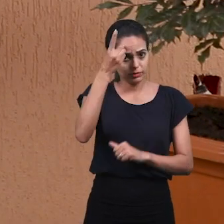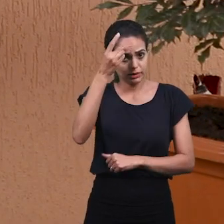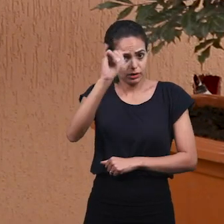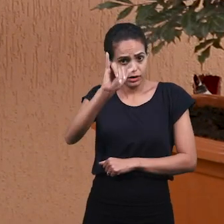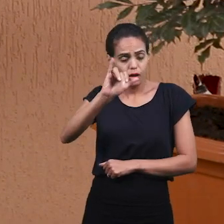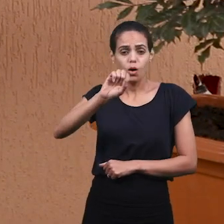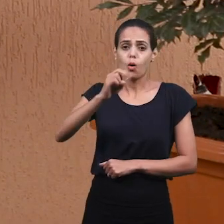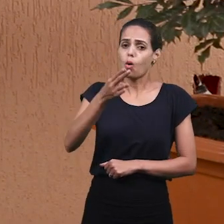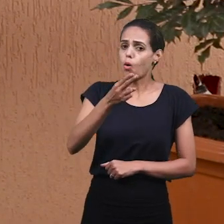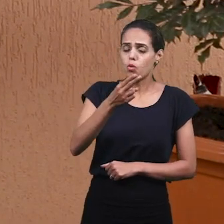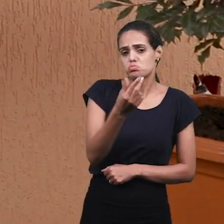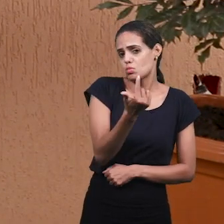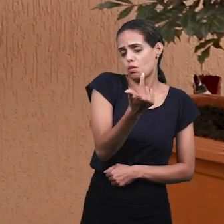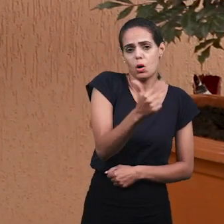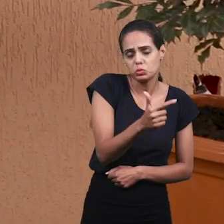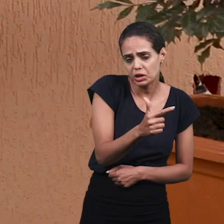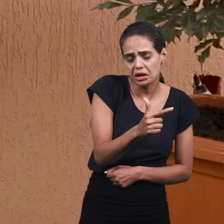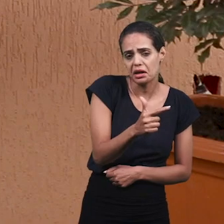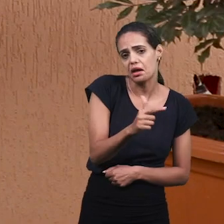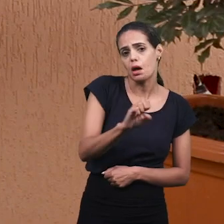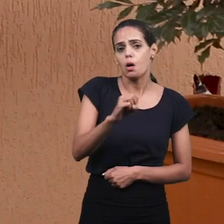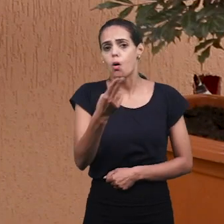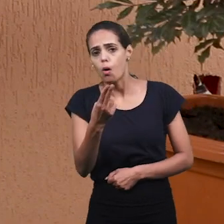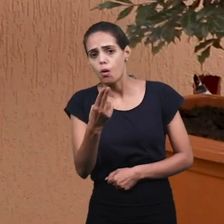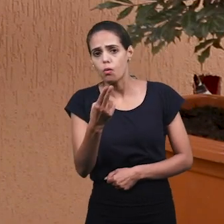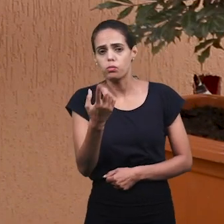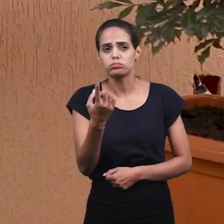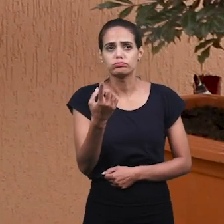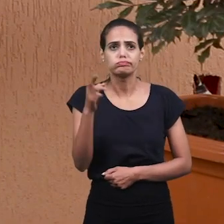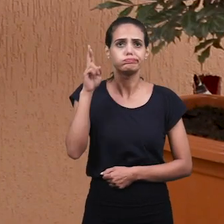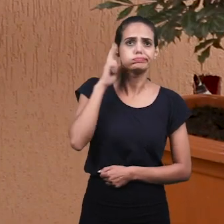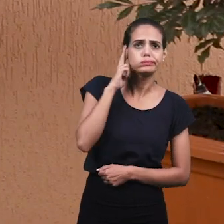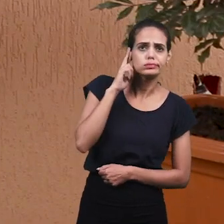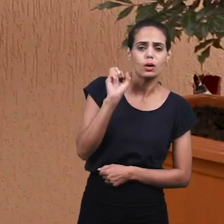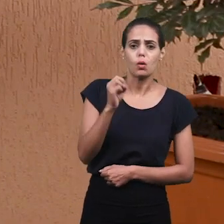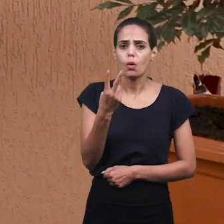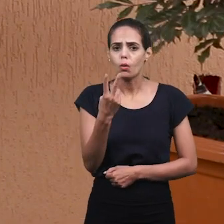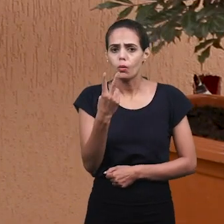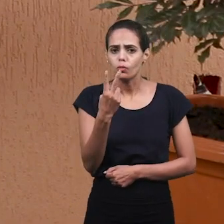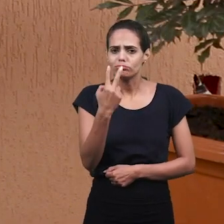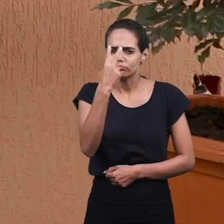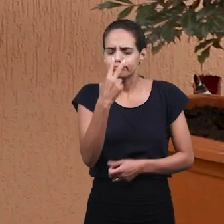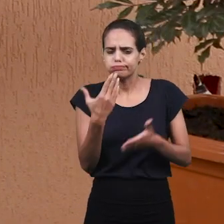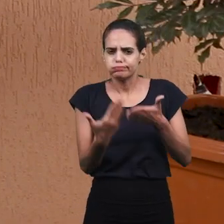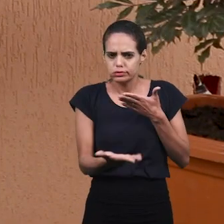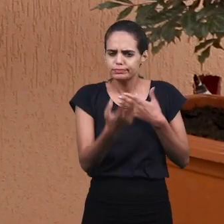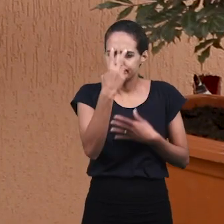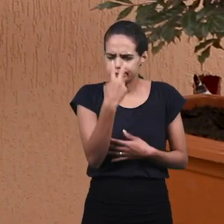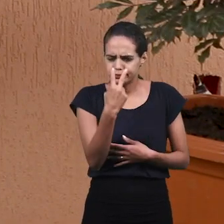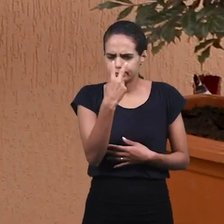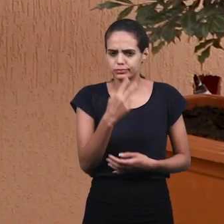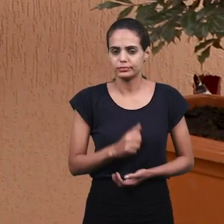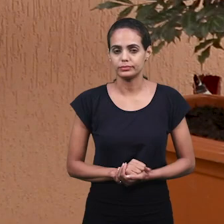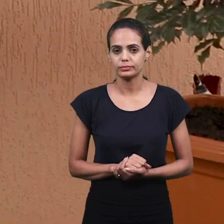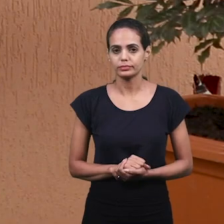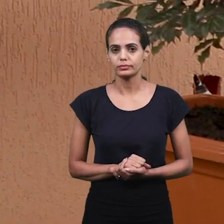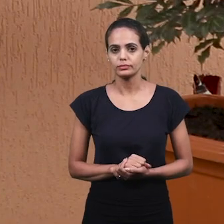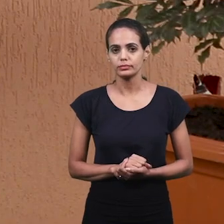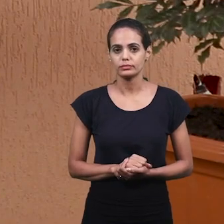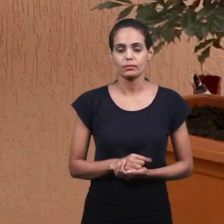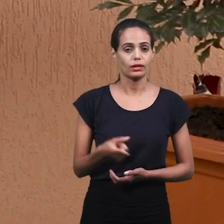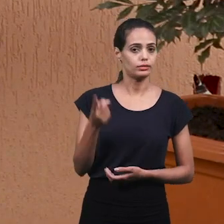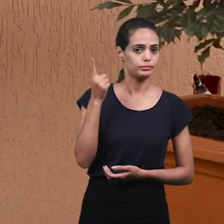son déficience intellectuelle, qui peut venir avec la perte auditive ou visuelle. Dans le